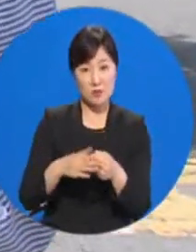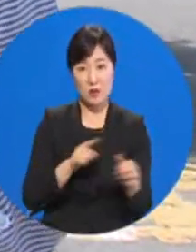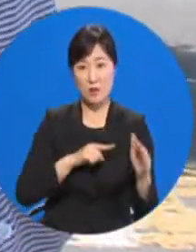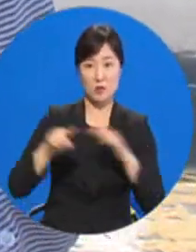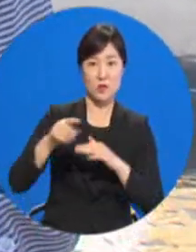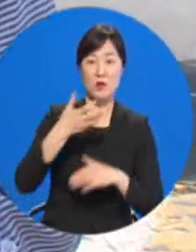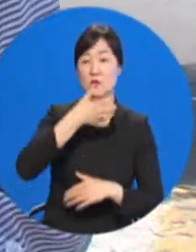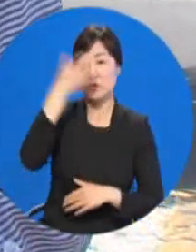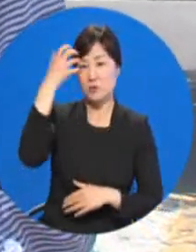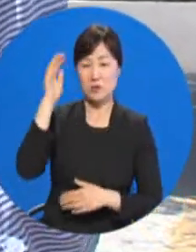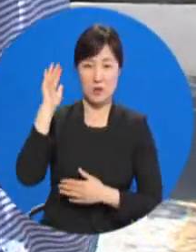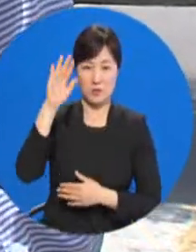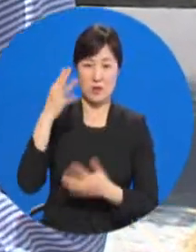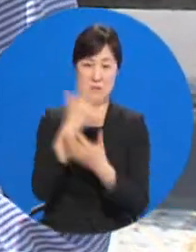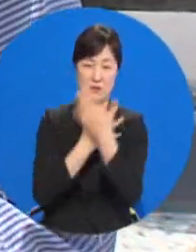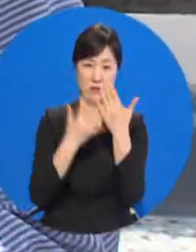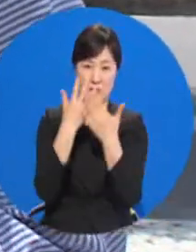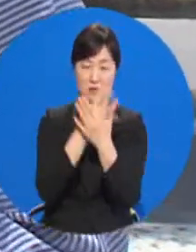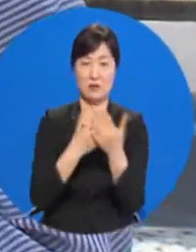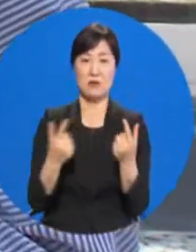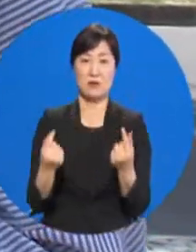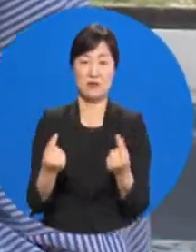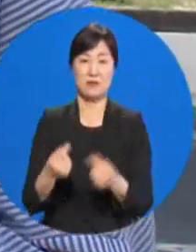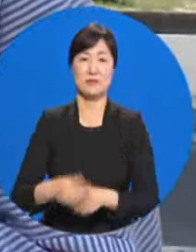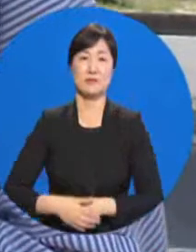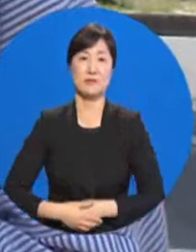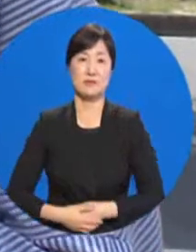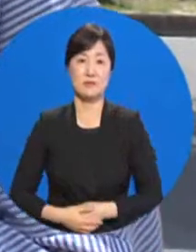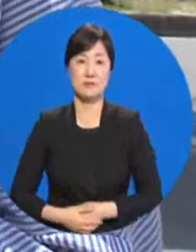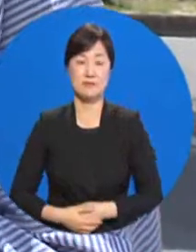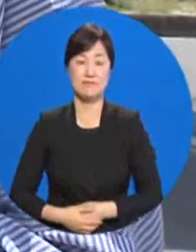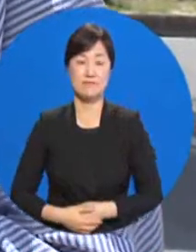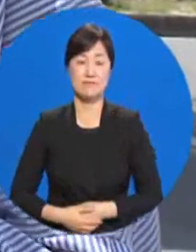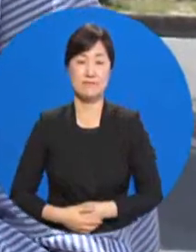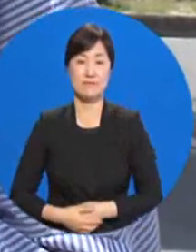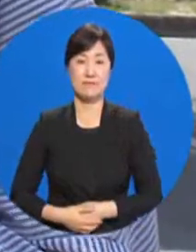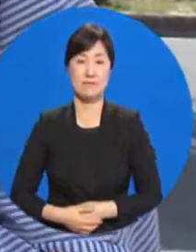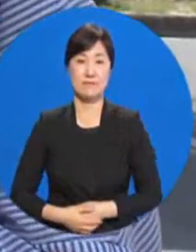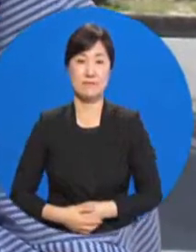청암대학교의 미래가 또다시 소용돌이에 휘말리게 됐습니다. MBC 뉴스 조희원입니다.